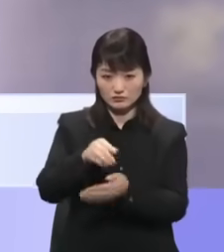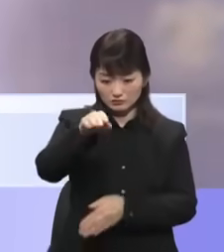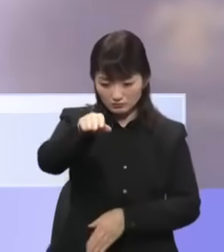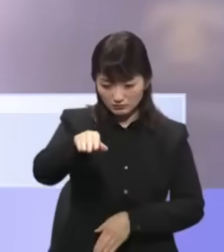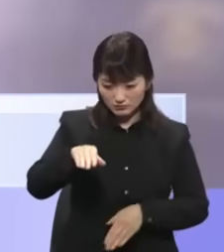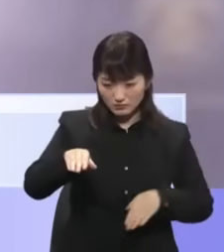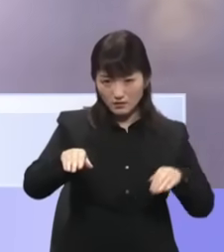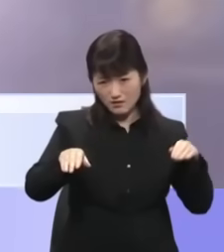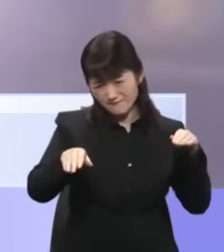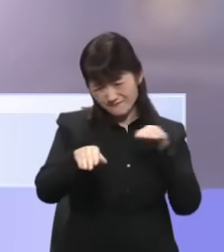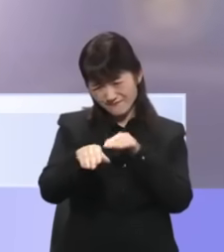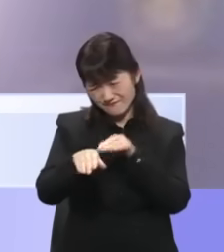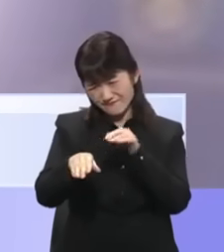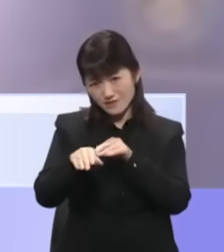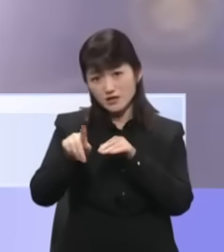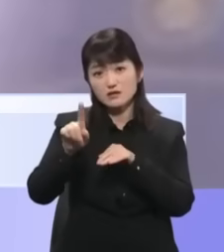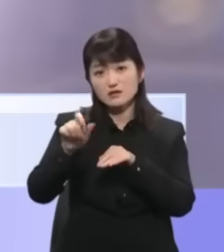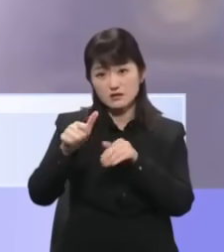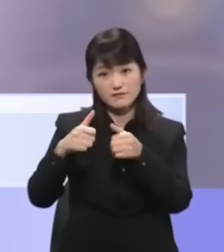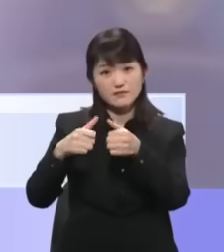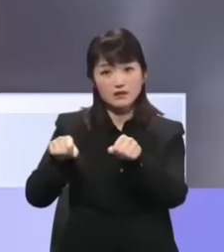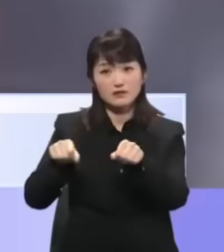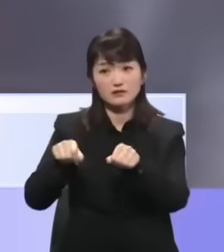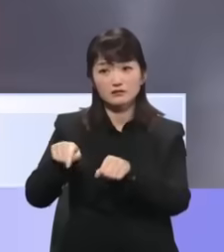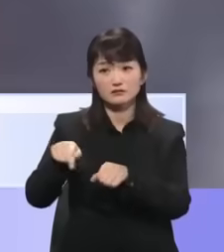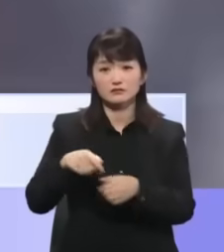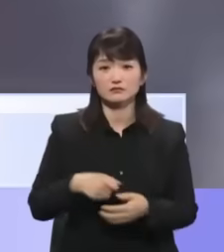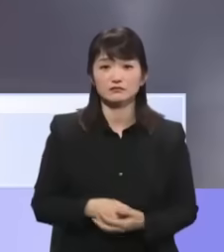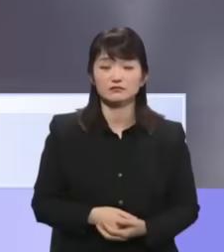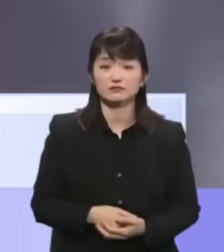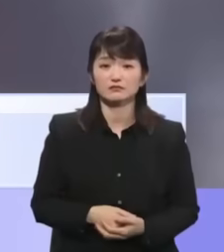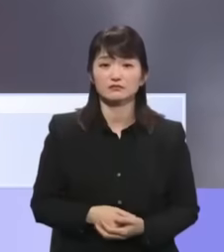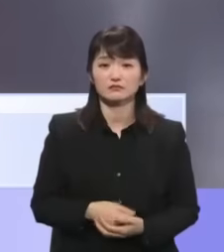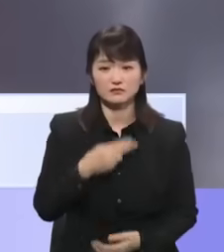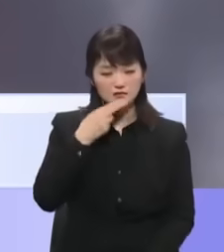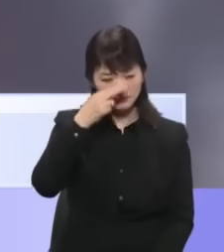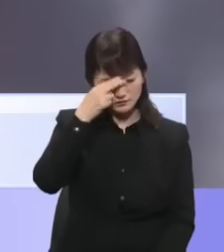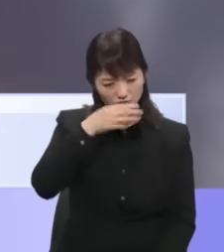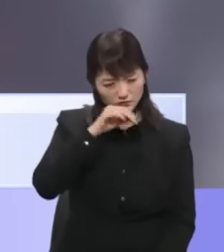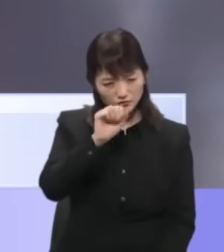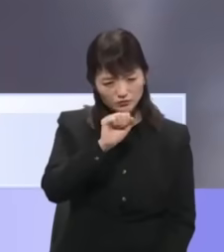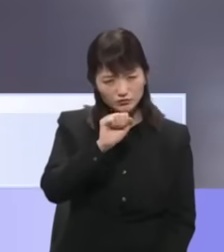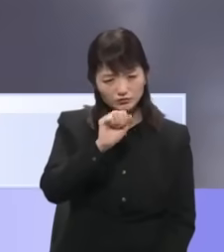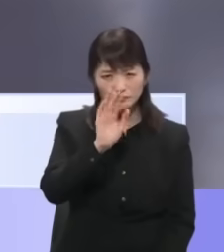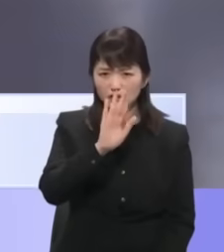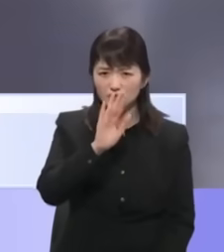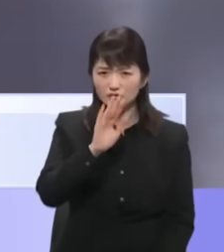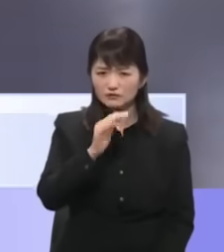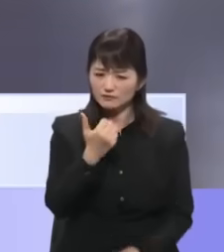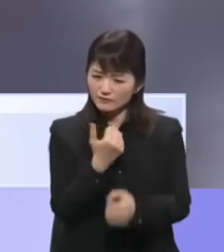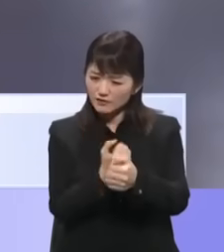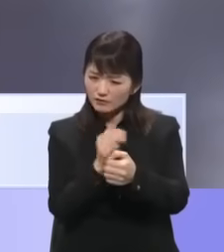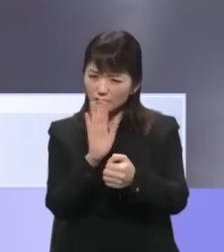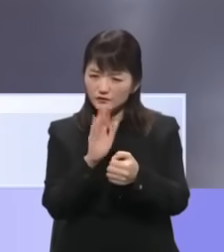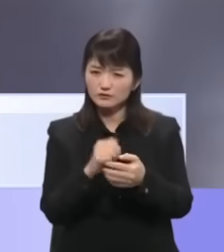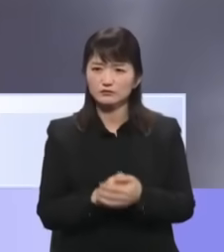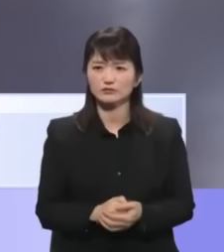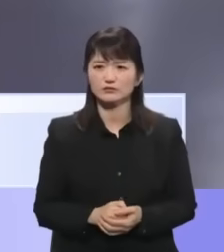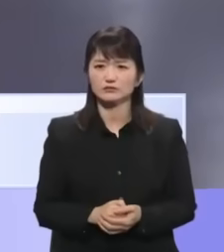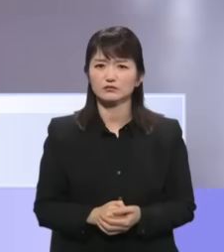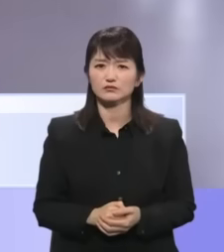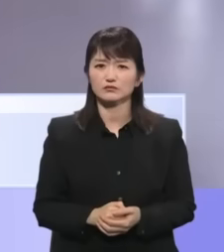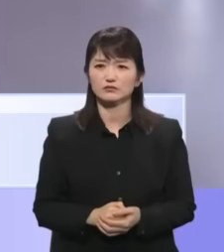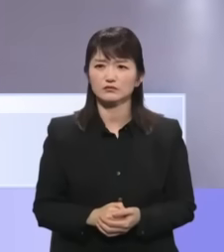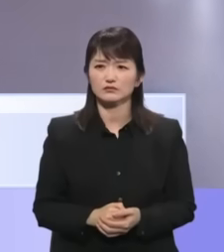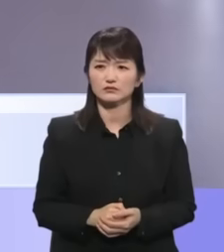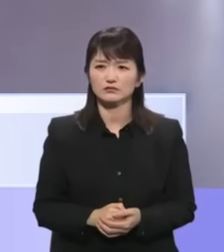사건이거나 지금 파손시키는 저게 과연 그 음주나 약물이 없다면 정상적인 어떤 그